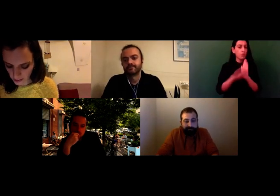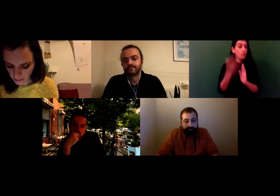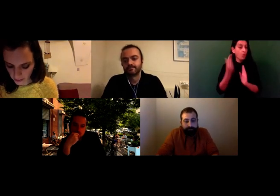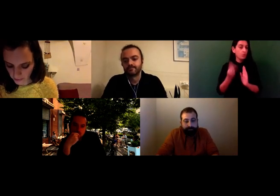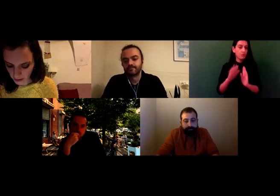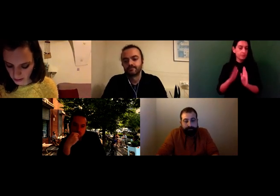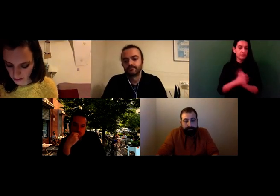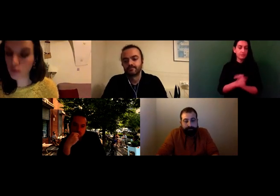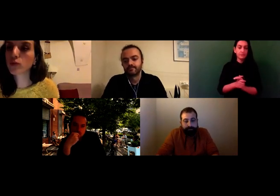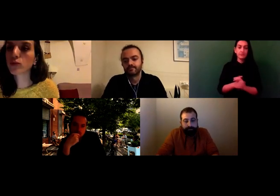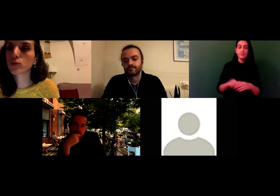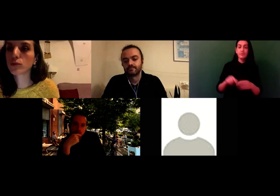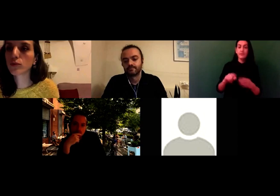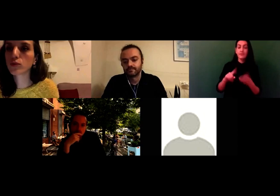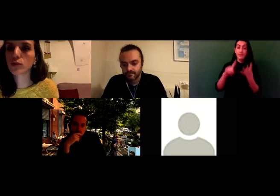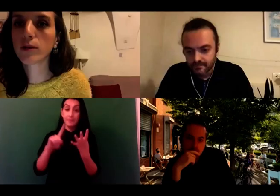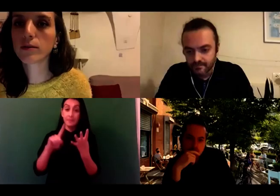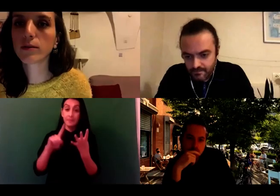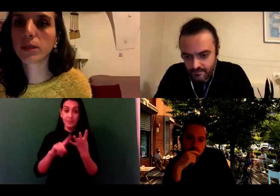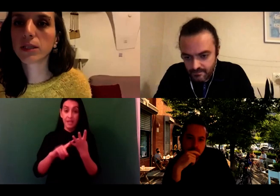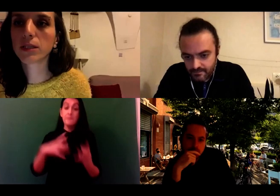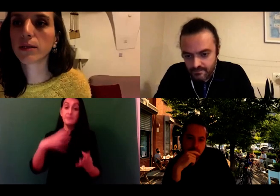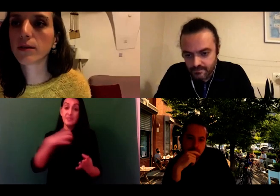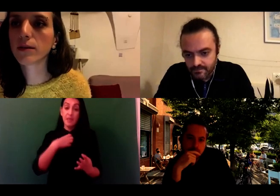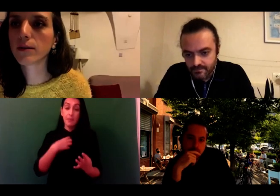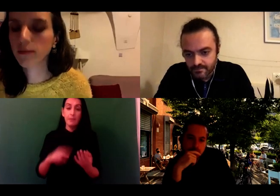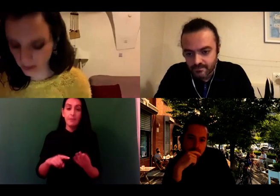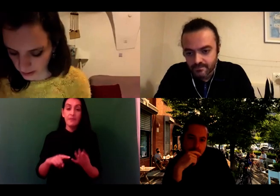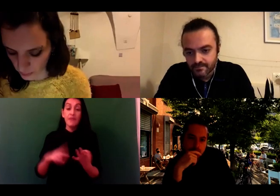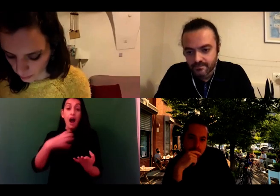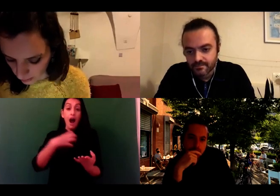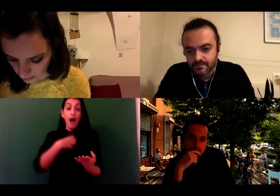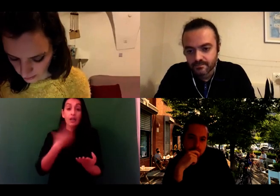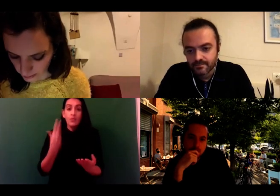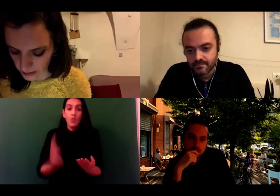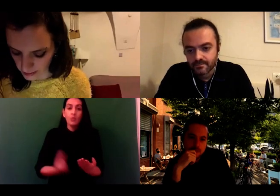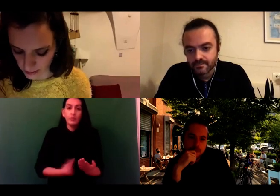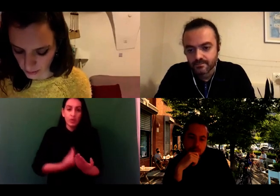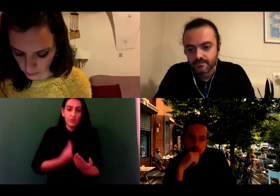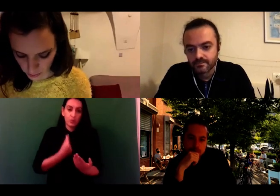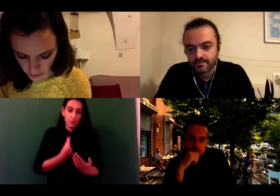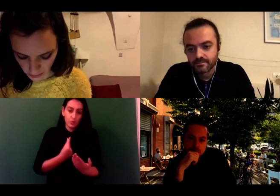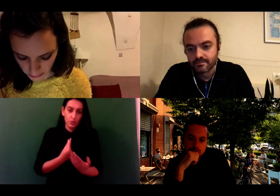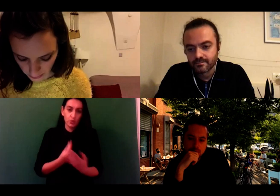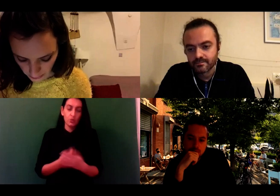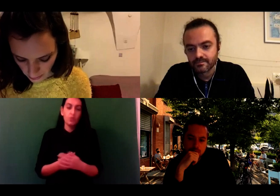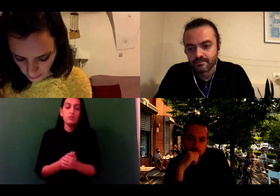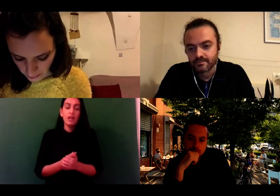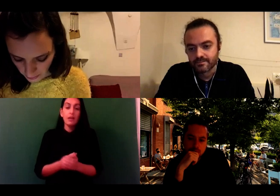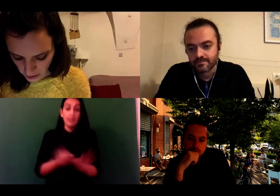da sahiplenme ve aidiyet duygusunu oluşturan bir mekanizma olarak katılımı tasarımda öne